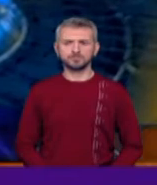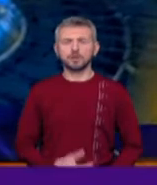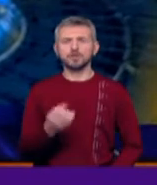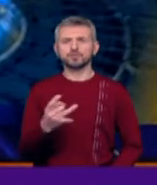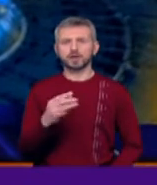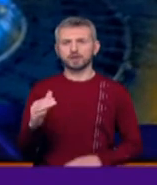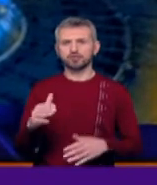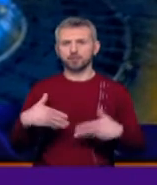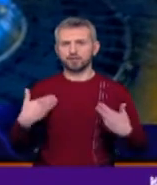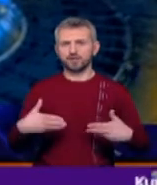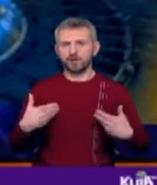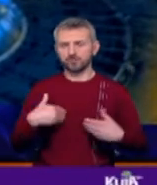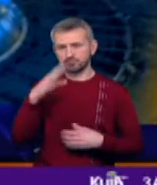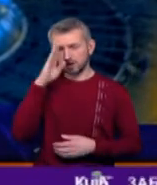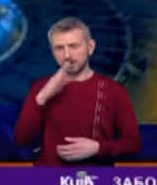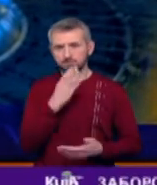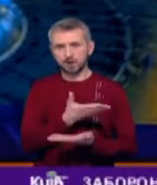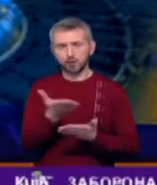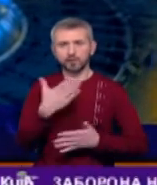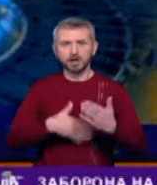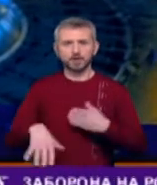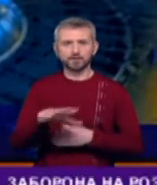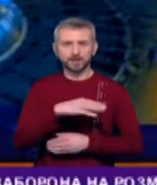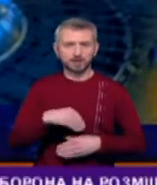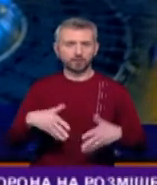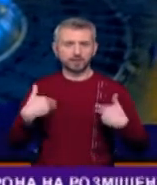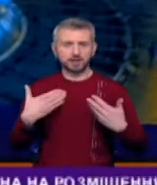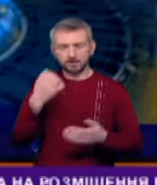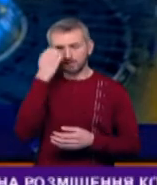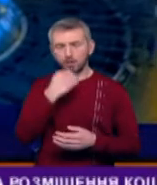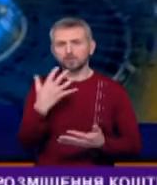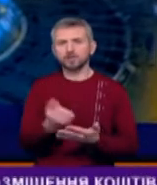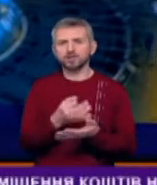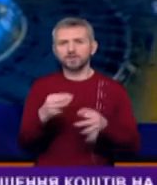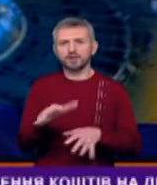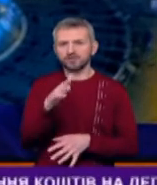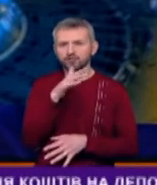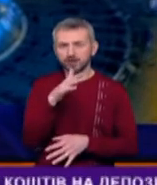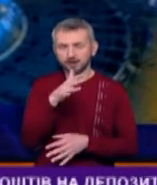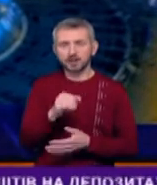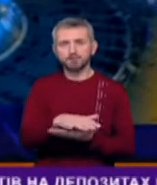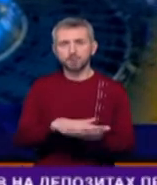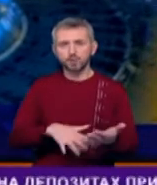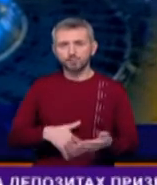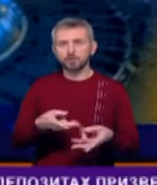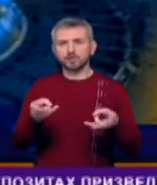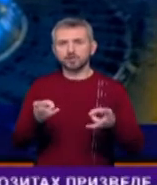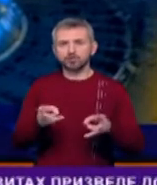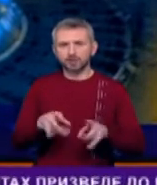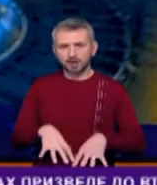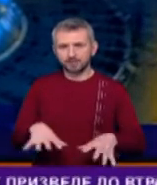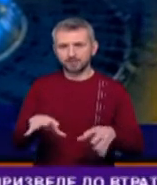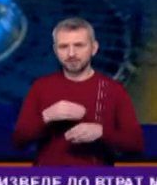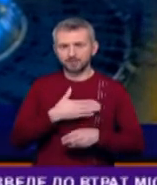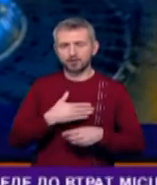І ще раз добрий вечір, пані і панове, я радий вас всіх вітати. Дякую, що ви знайшли вільний час, гарний настрій, натхнення. І продовжуєте залишатися в контексті